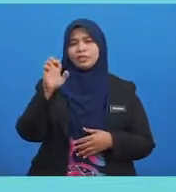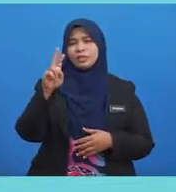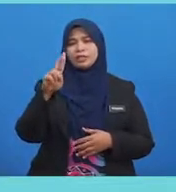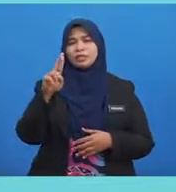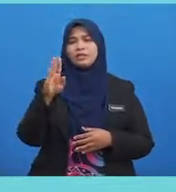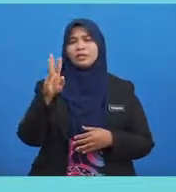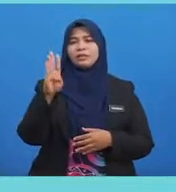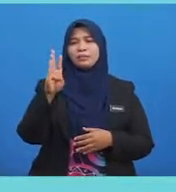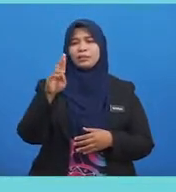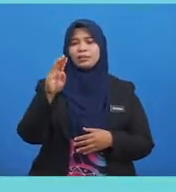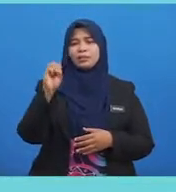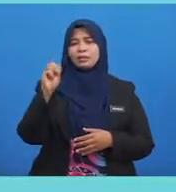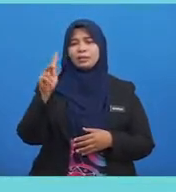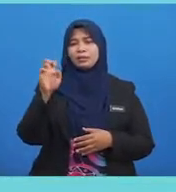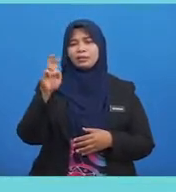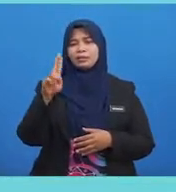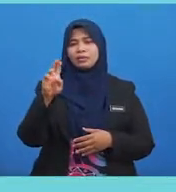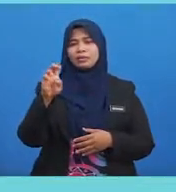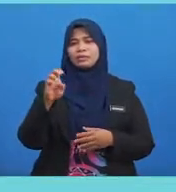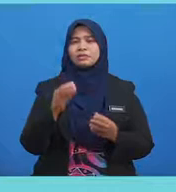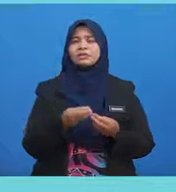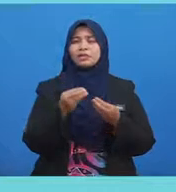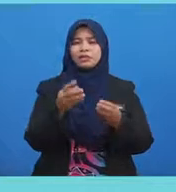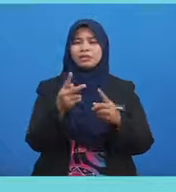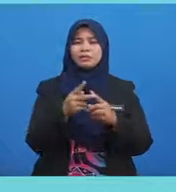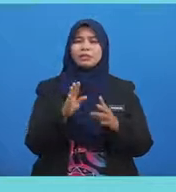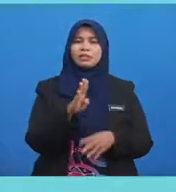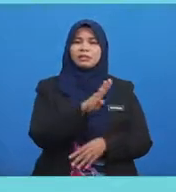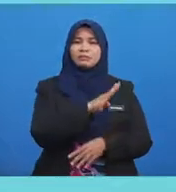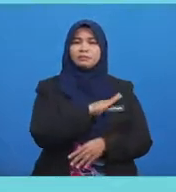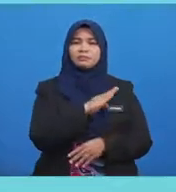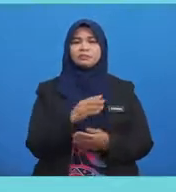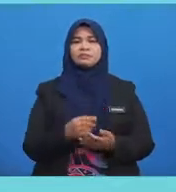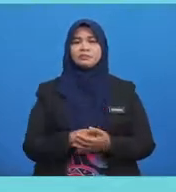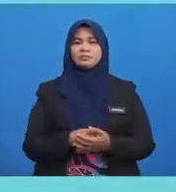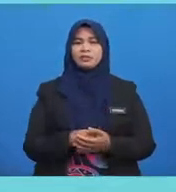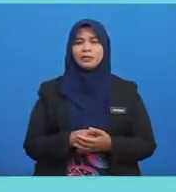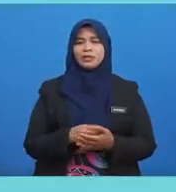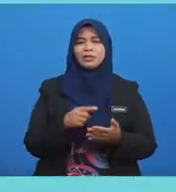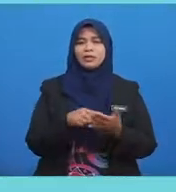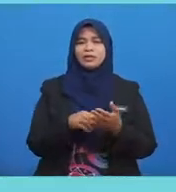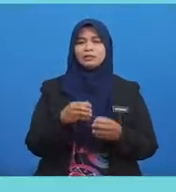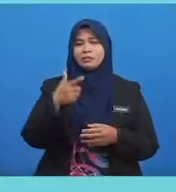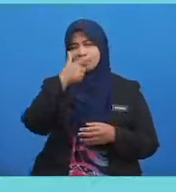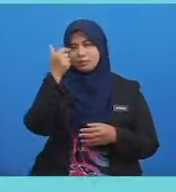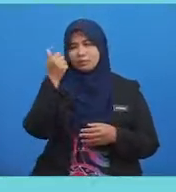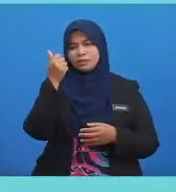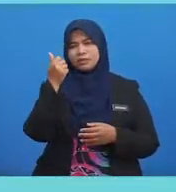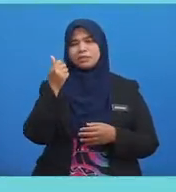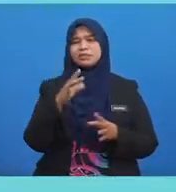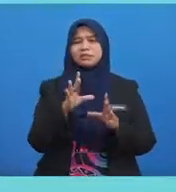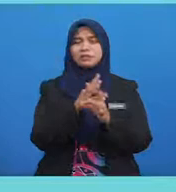merdeka di bawah pemerintahan Brooke menjadi sebuah tanah jajahan mahkota British. Dengan itu,